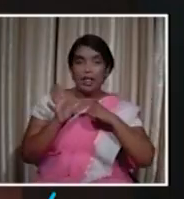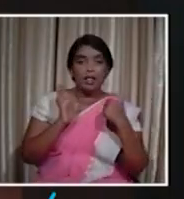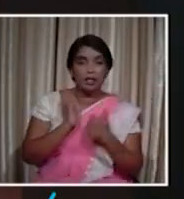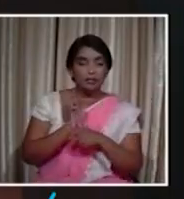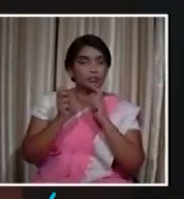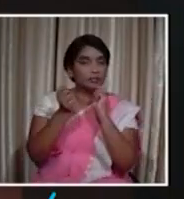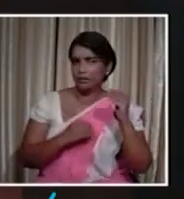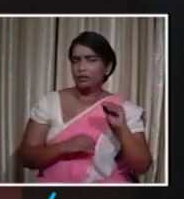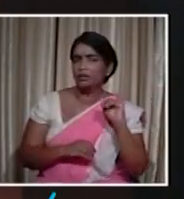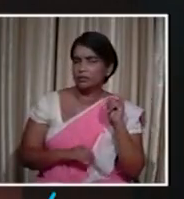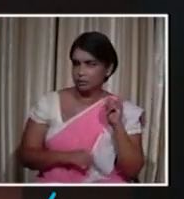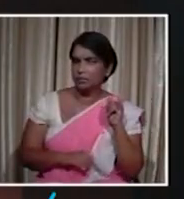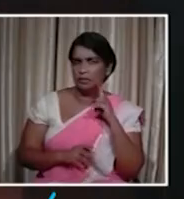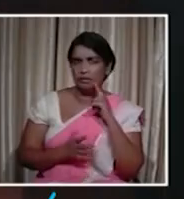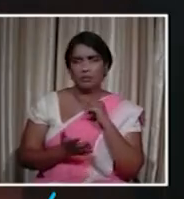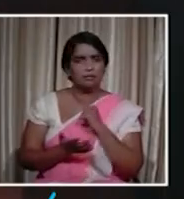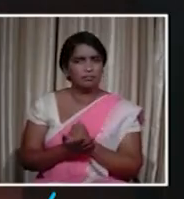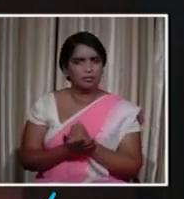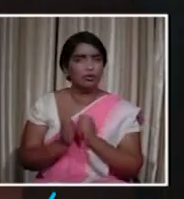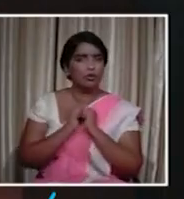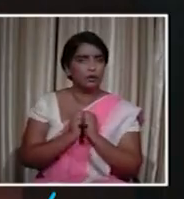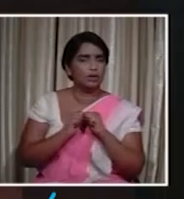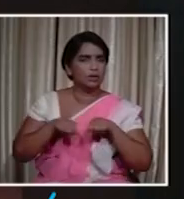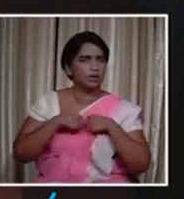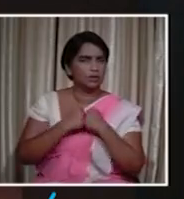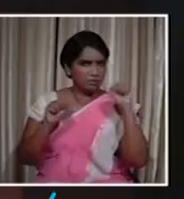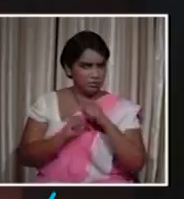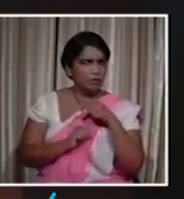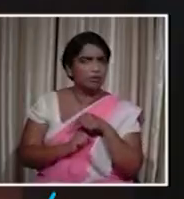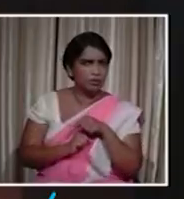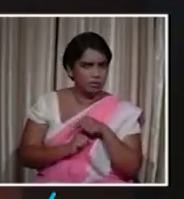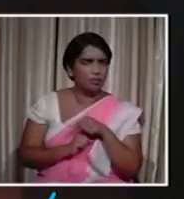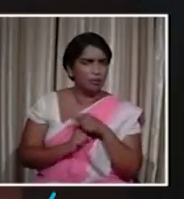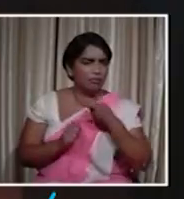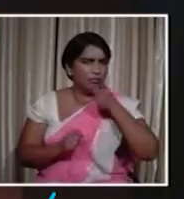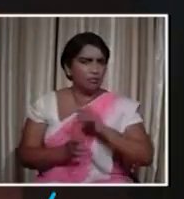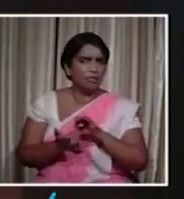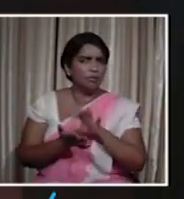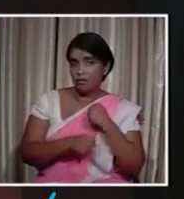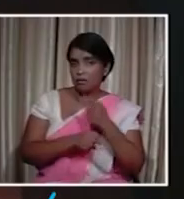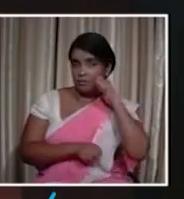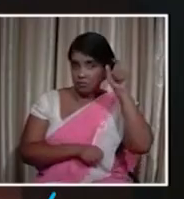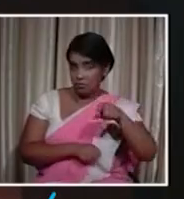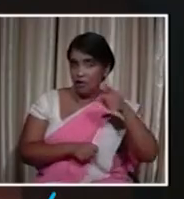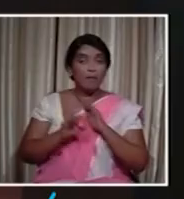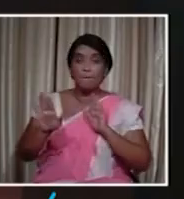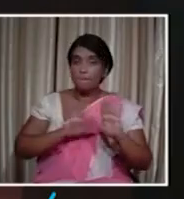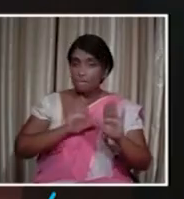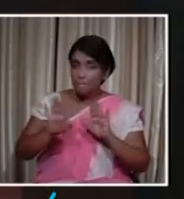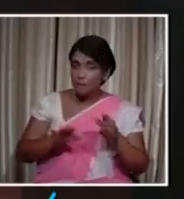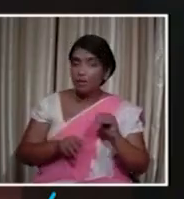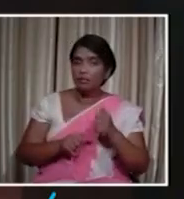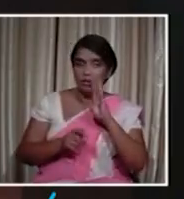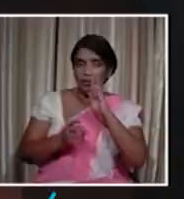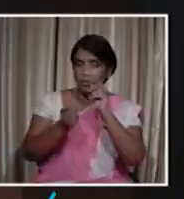සංශෝධනයක් ගෙනෙන්නට යනවා. බරපතල වෘත්ති සමිති ක්‍රියාමාර්ගයක් ගන්නට තීන්දුව කළා තියෙනවා විදුලිබල මණ්ඩලයේ නිලධාරීන්